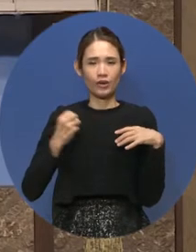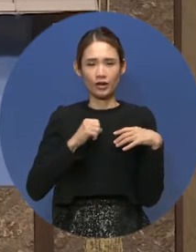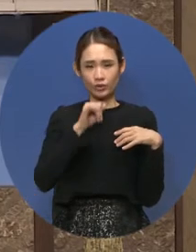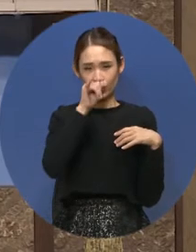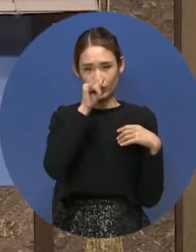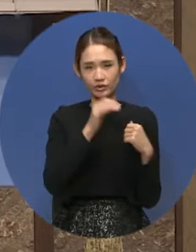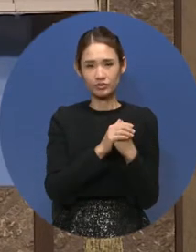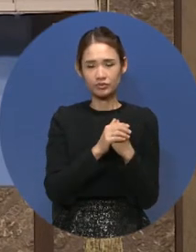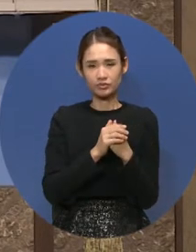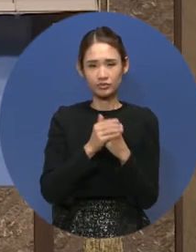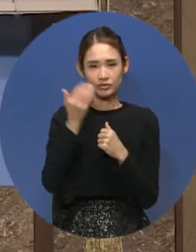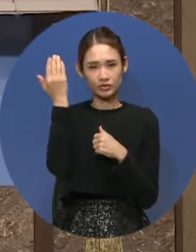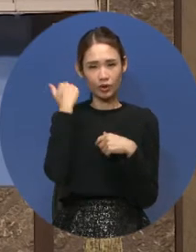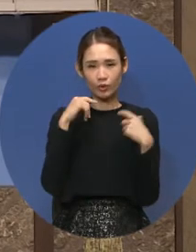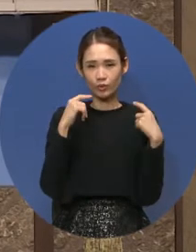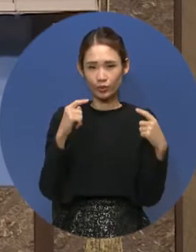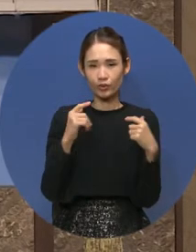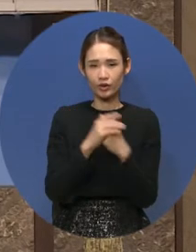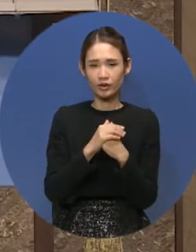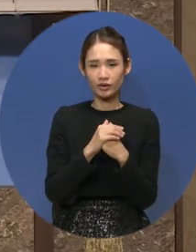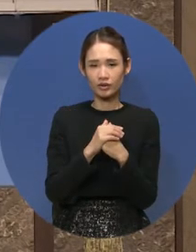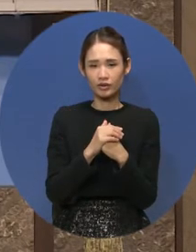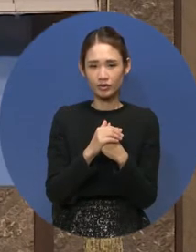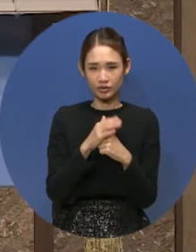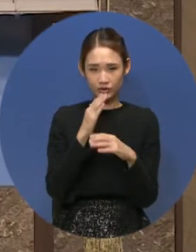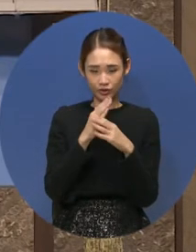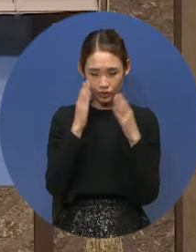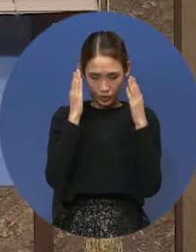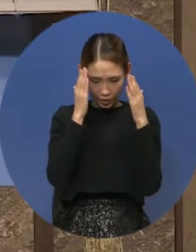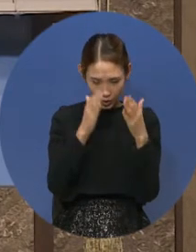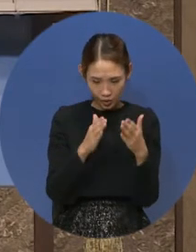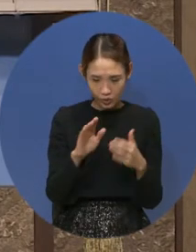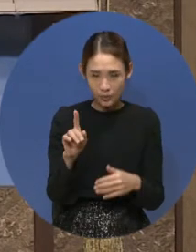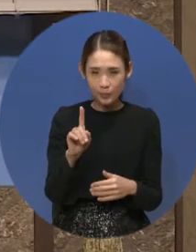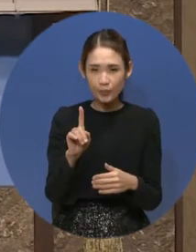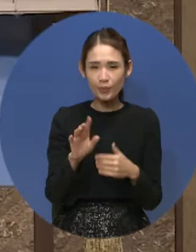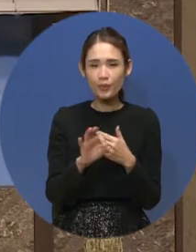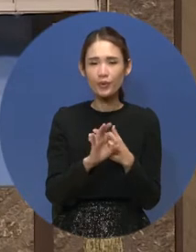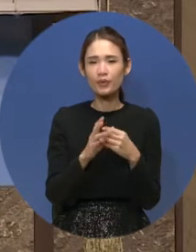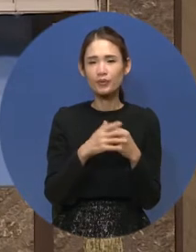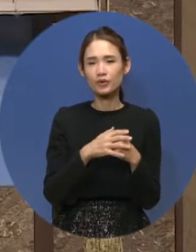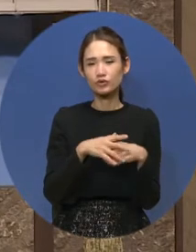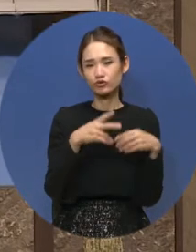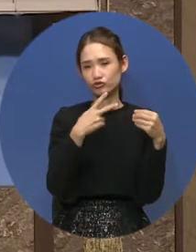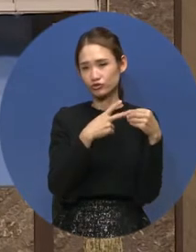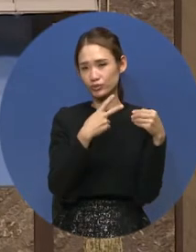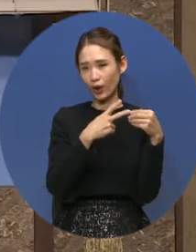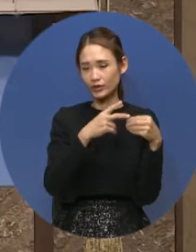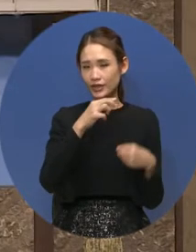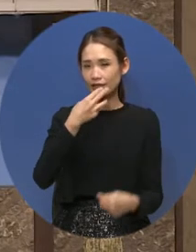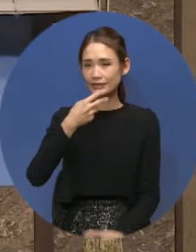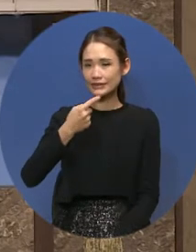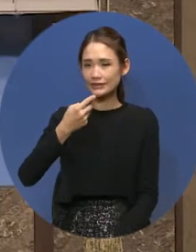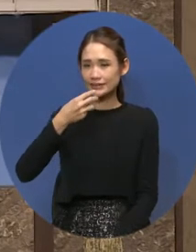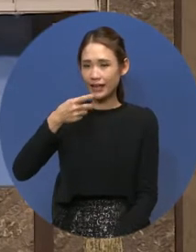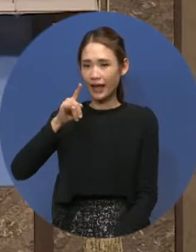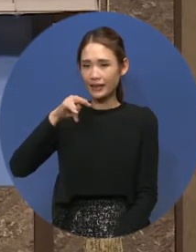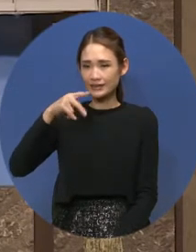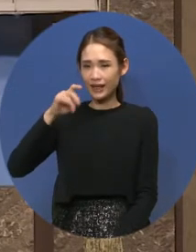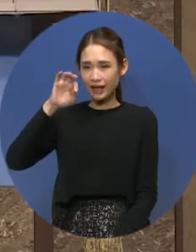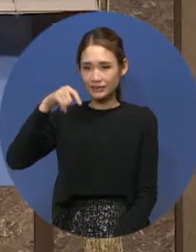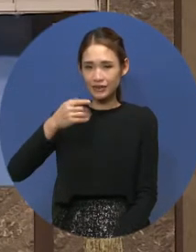있는데요. 저희 영등포구가 역점을 두고 있는 게 제2의 르네상스를 만드는 겁니다.